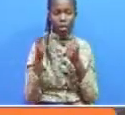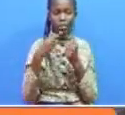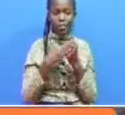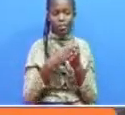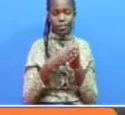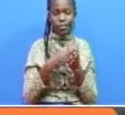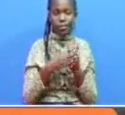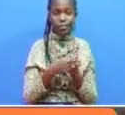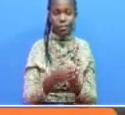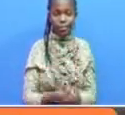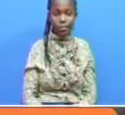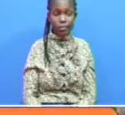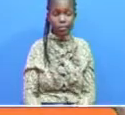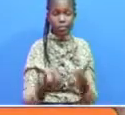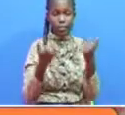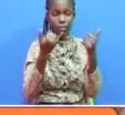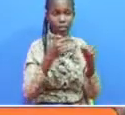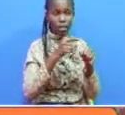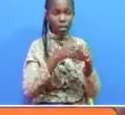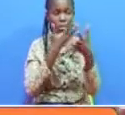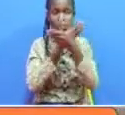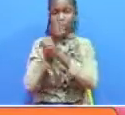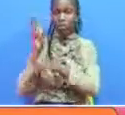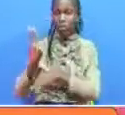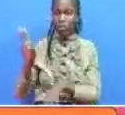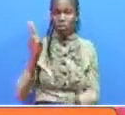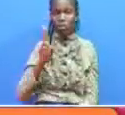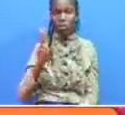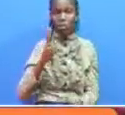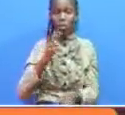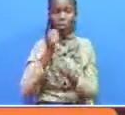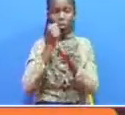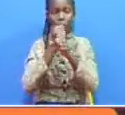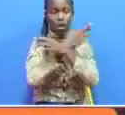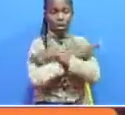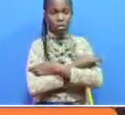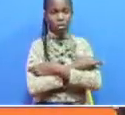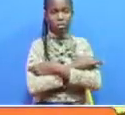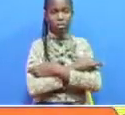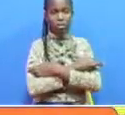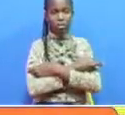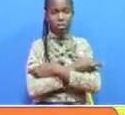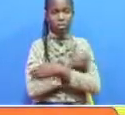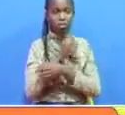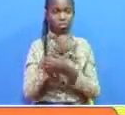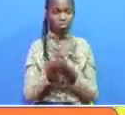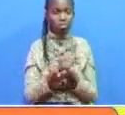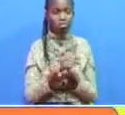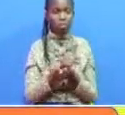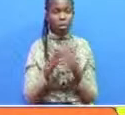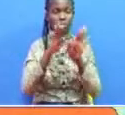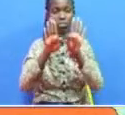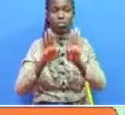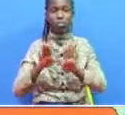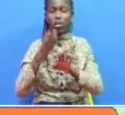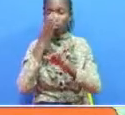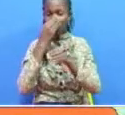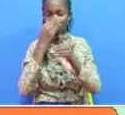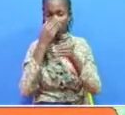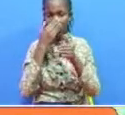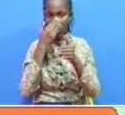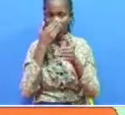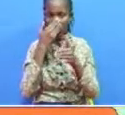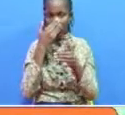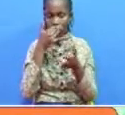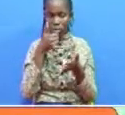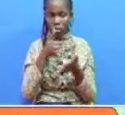mwene wanyanya. Na yuni vinda Musumbiru Kinyata kuthiumu ya wea teulikila uteti wa mwene wa Musumbiru ya Muruto. Tafadhali